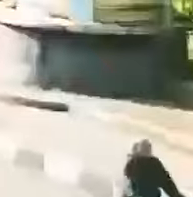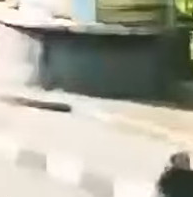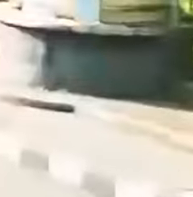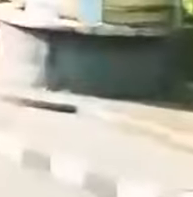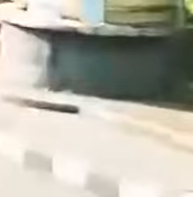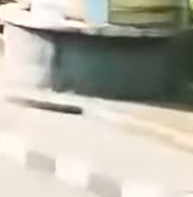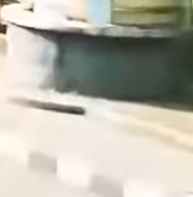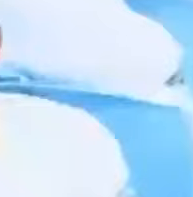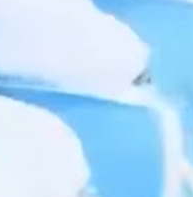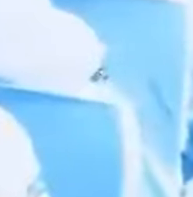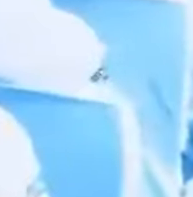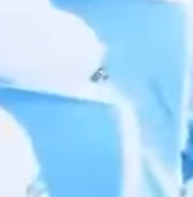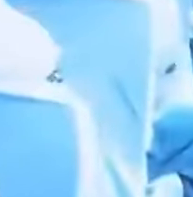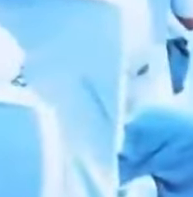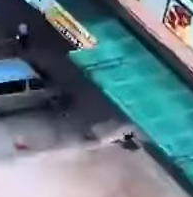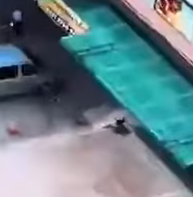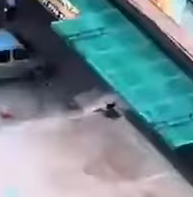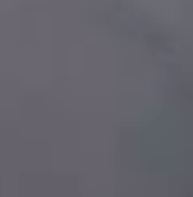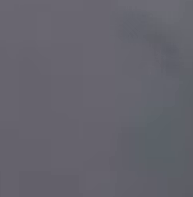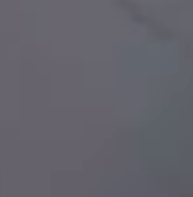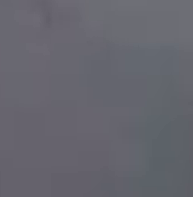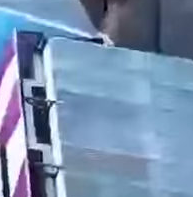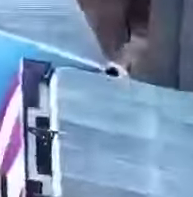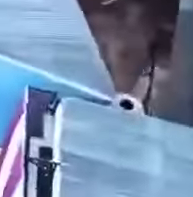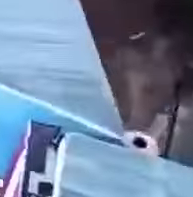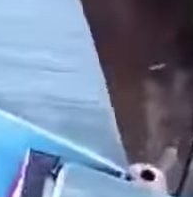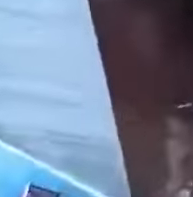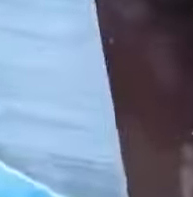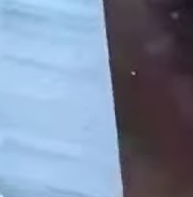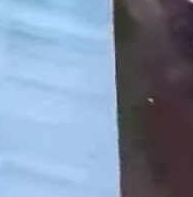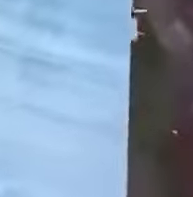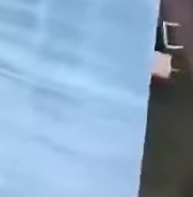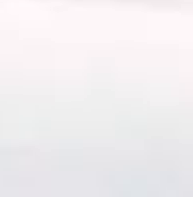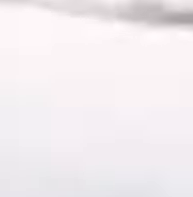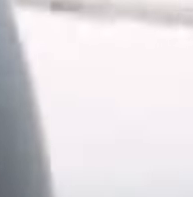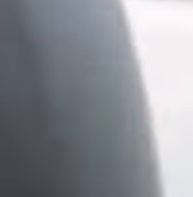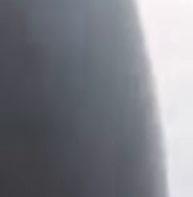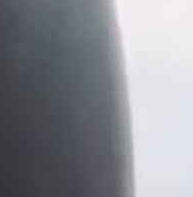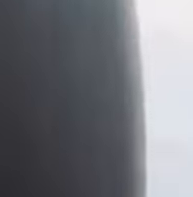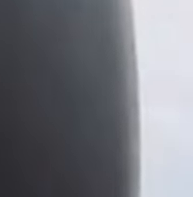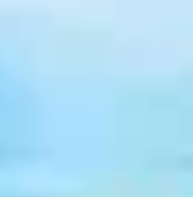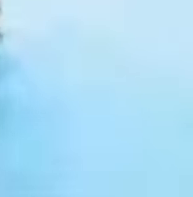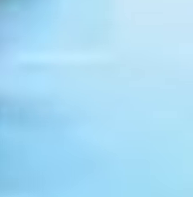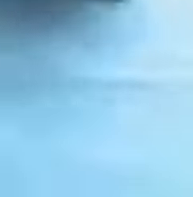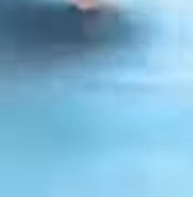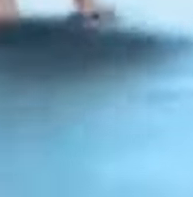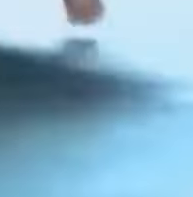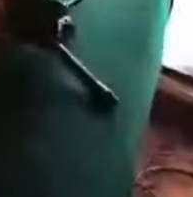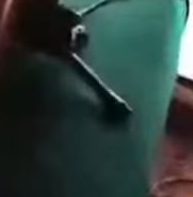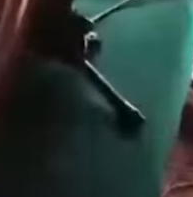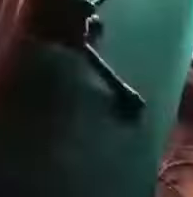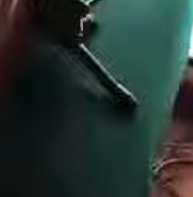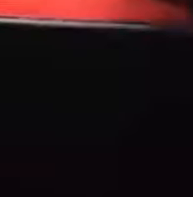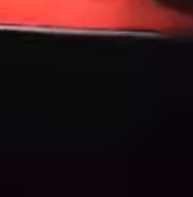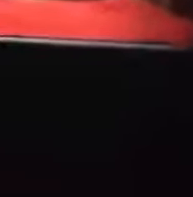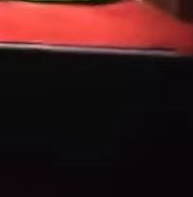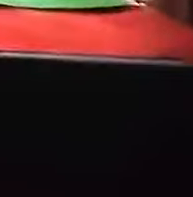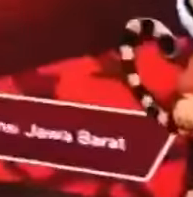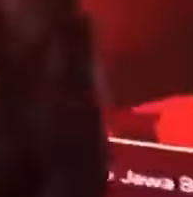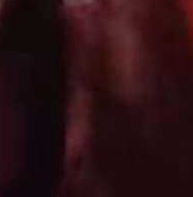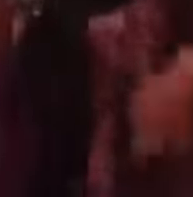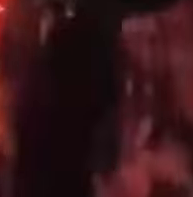Masyarakat diharapkan dapat dengan cerdas memilih pemimpin yang berkualitas. Event ini juga menampilkan beberapa kesenian dan budaya